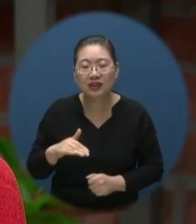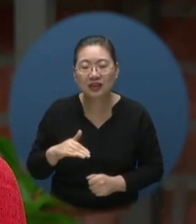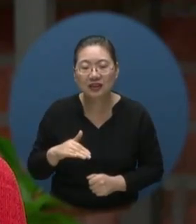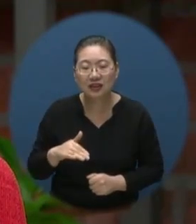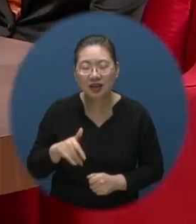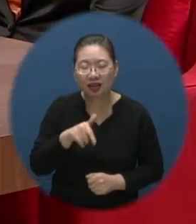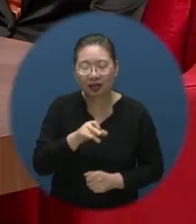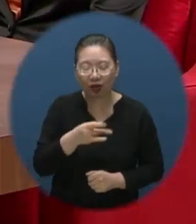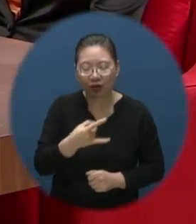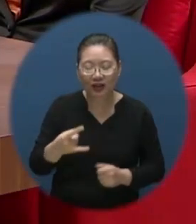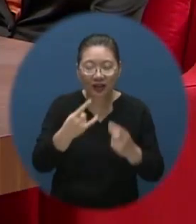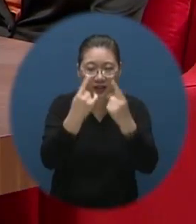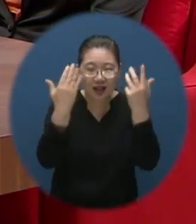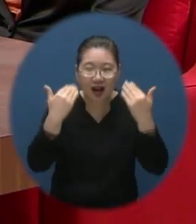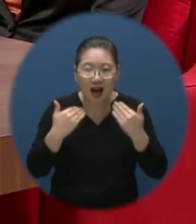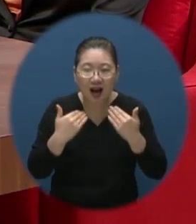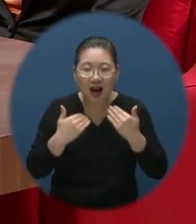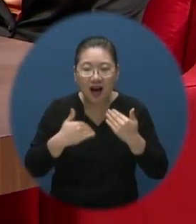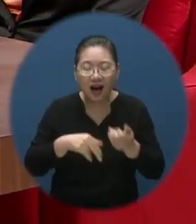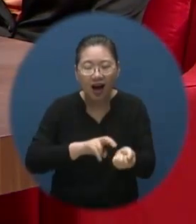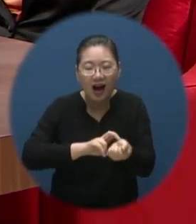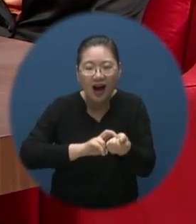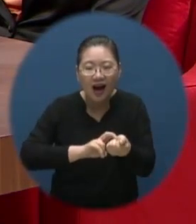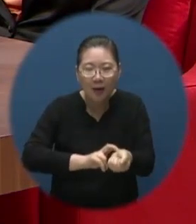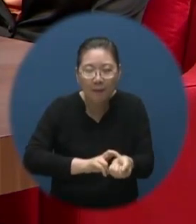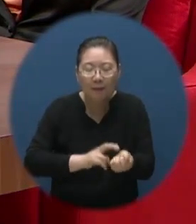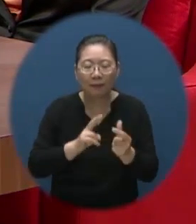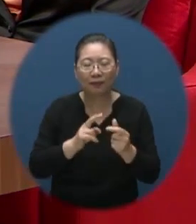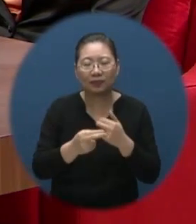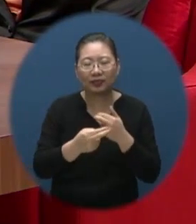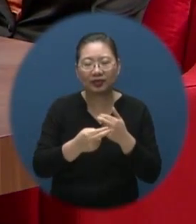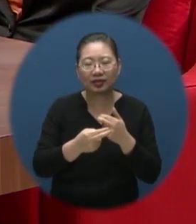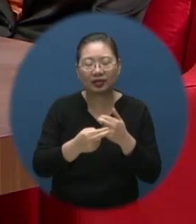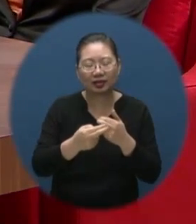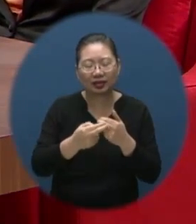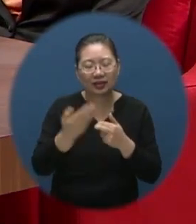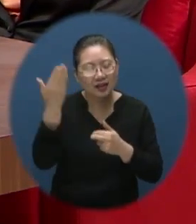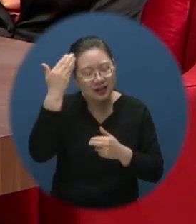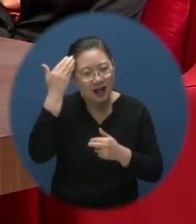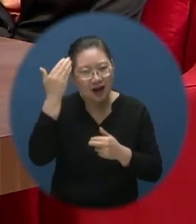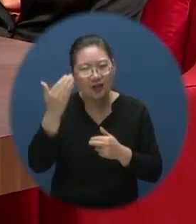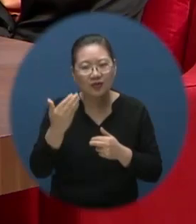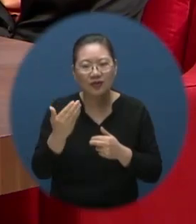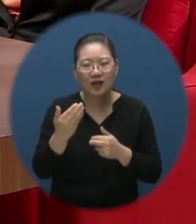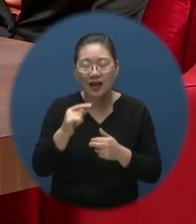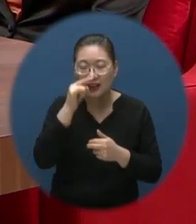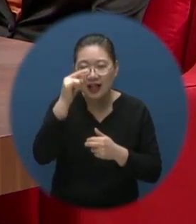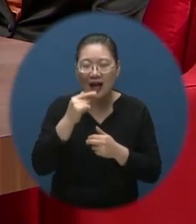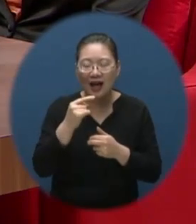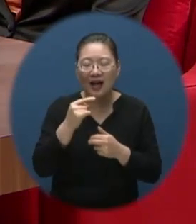우리 경희대학에서 한방하고 양방하고 우리가 같이 협력해가지고